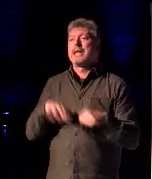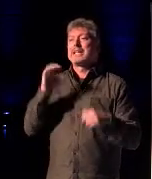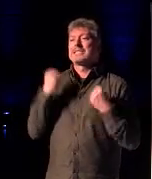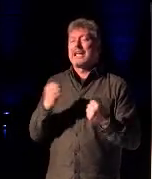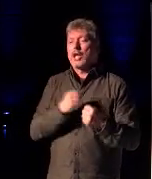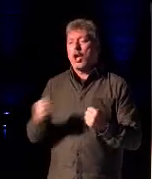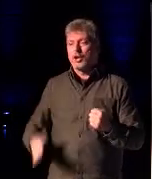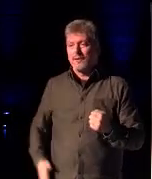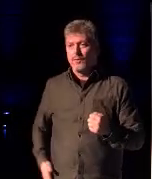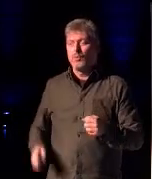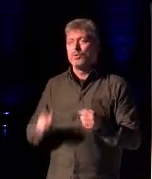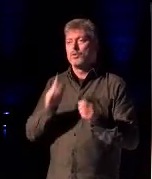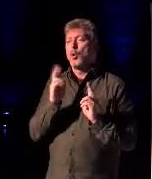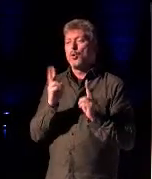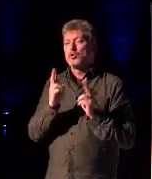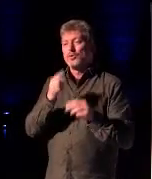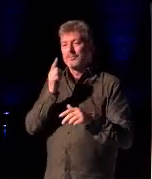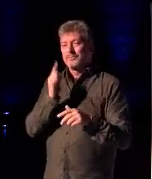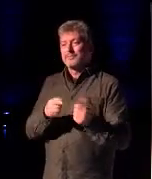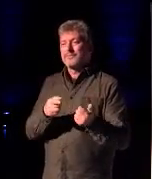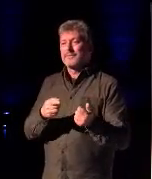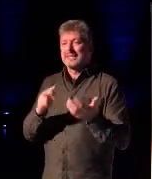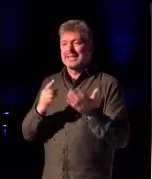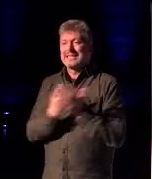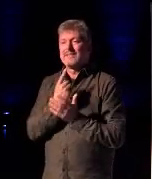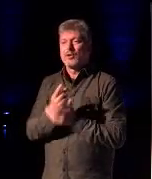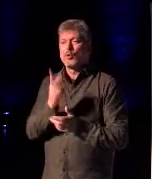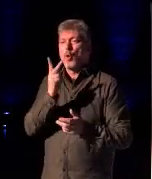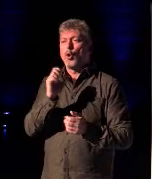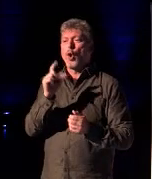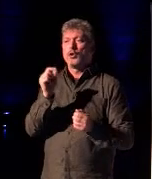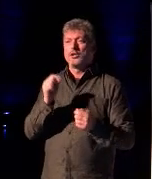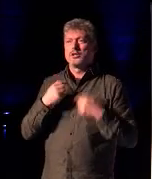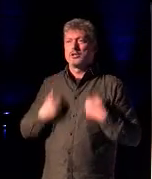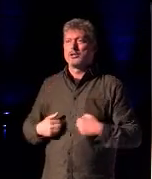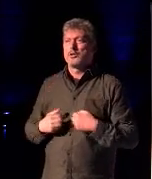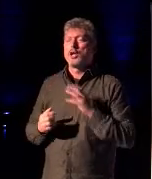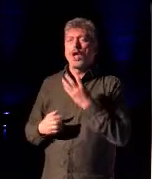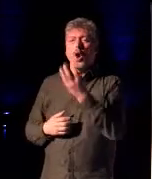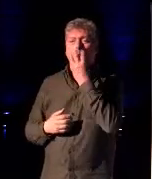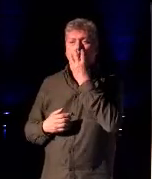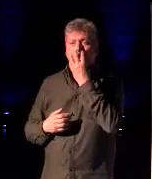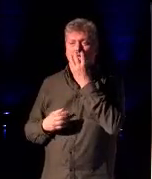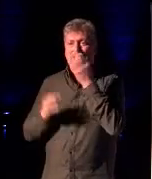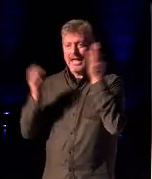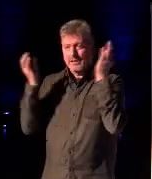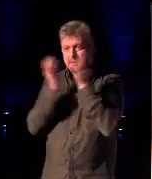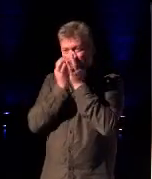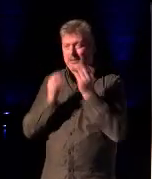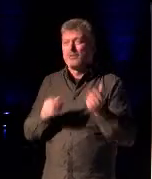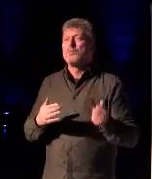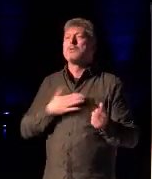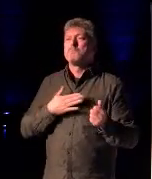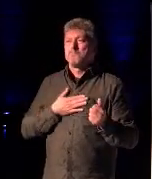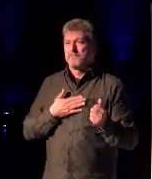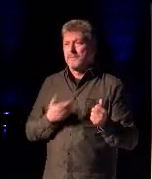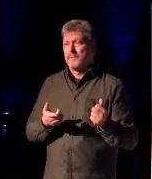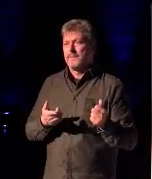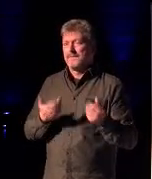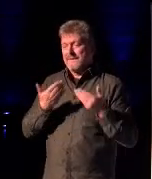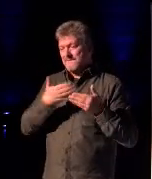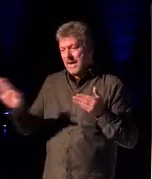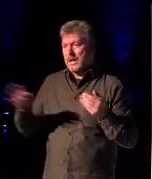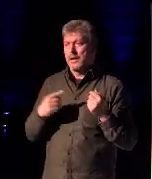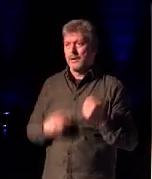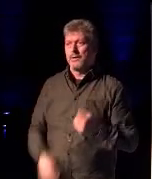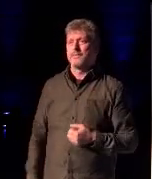Og så hadde hun da, på grunn av denne situasjonen med kols, tilførsel av oksygen, og det ønsket hun å komme seg bort